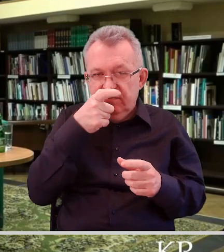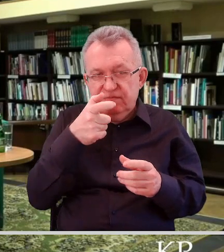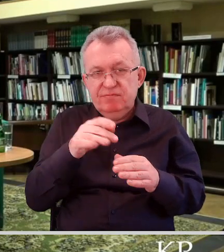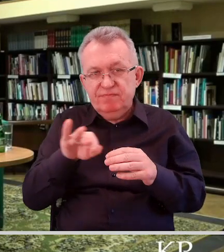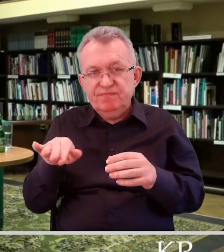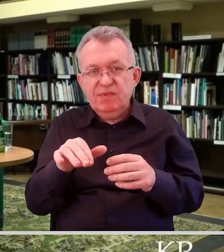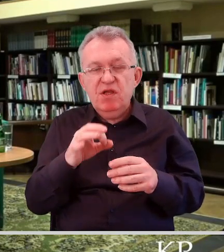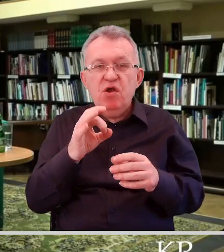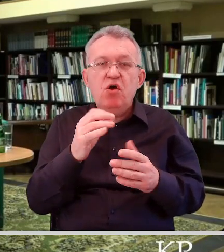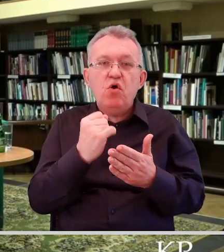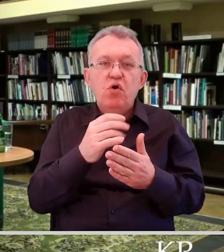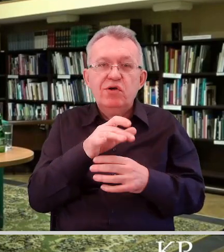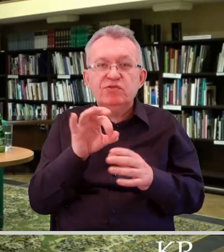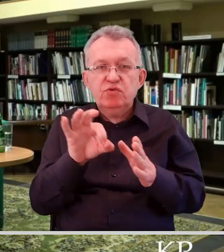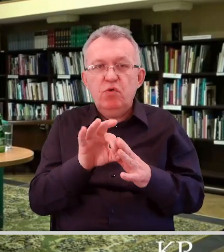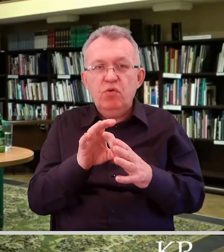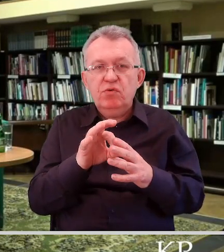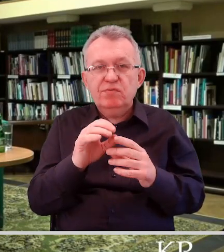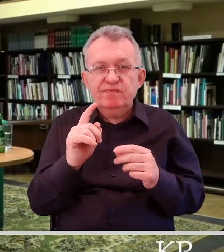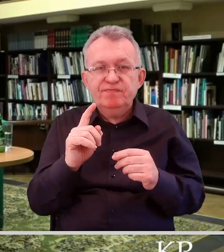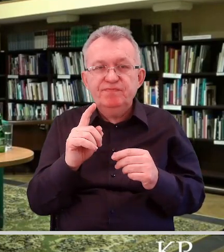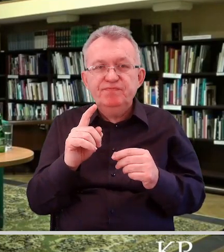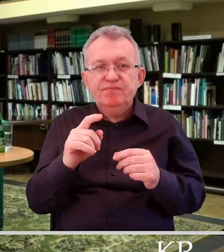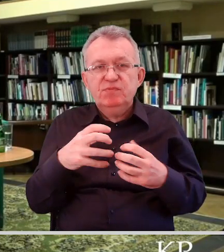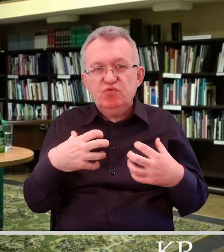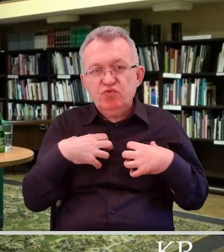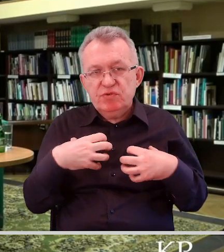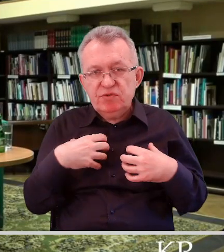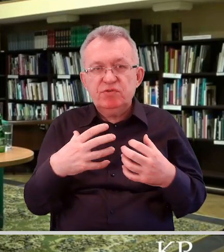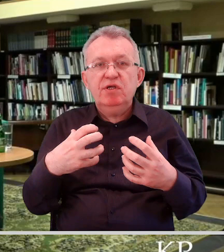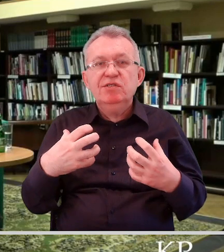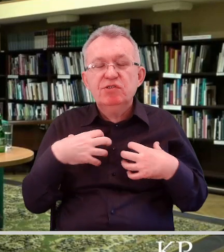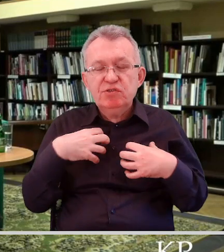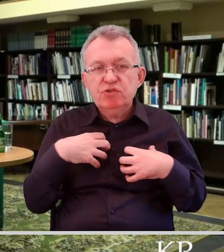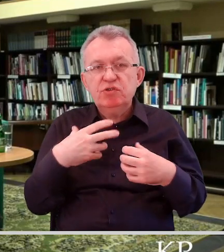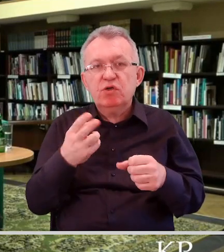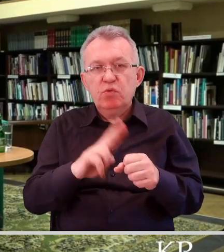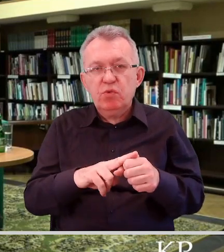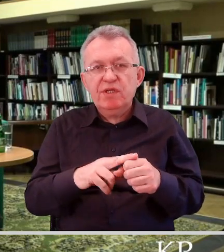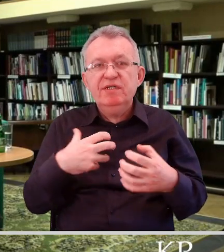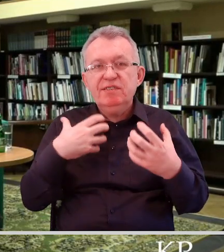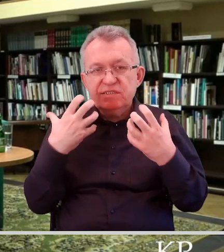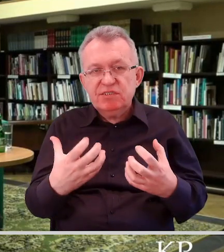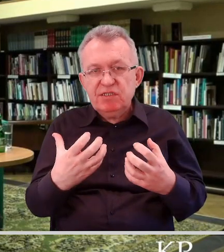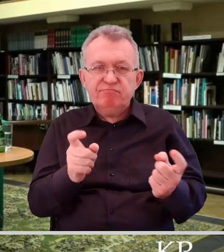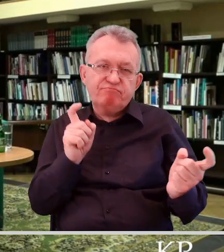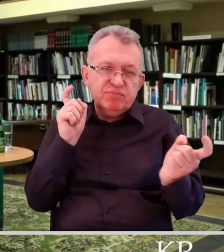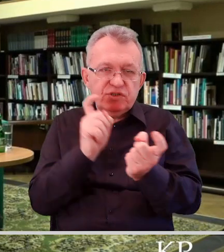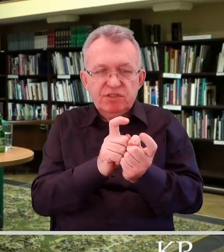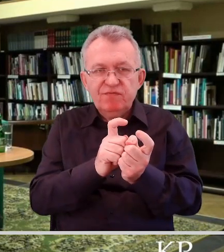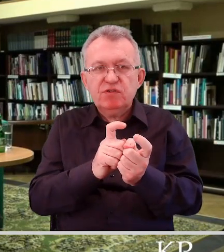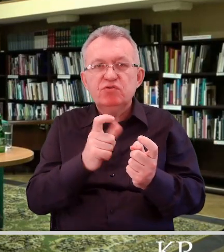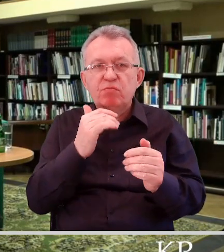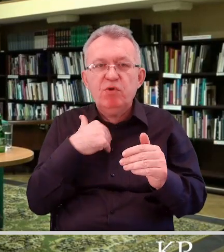Mianowicie chodzi mi o pewną filozofię życia. Takiego życia, które chce się sprzeciwić właśnie temu,